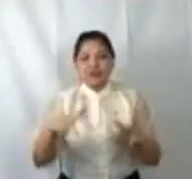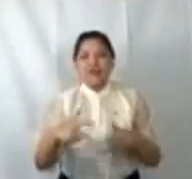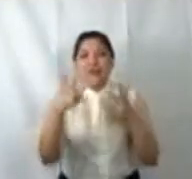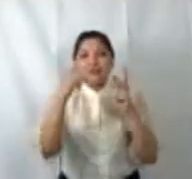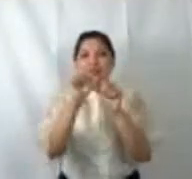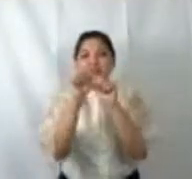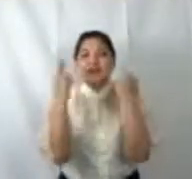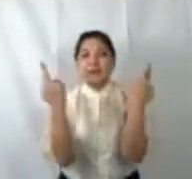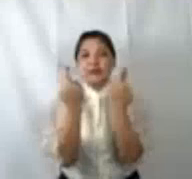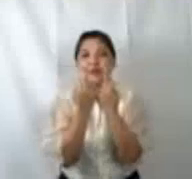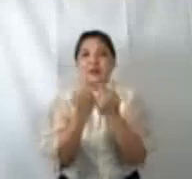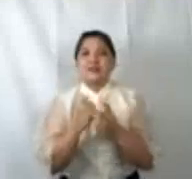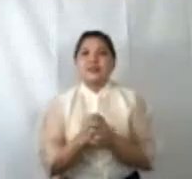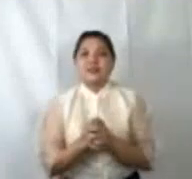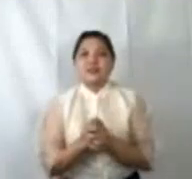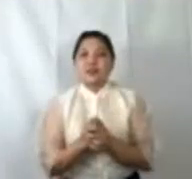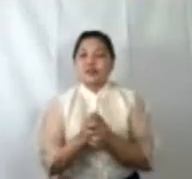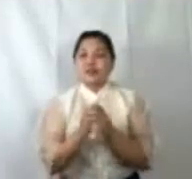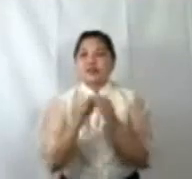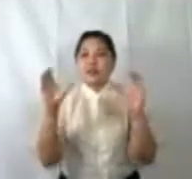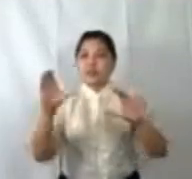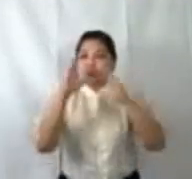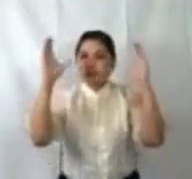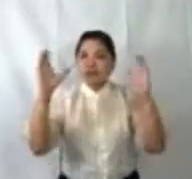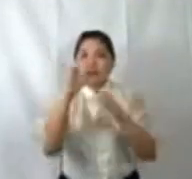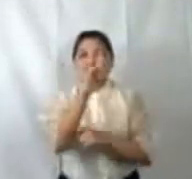na symposium bilang pagdiriwang ng